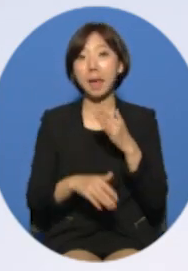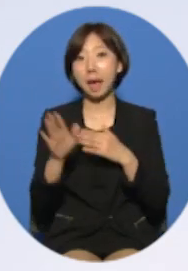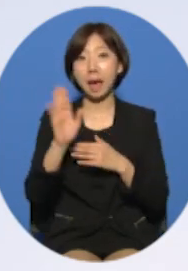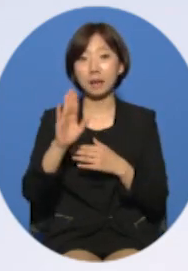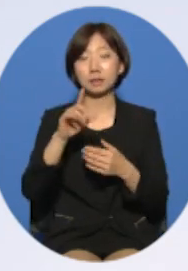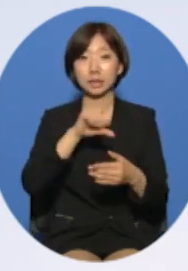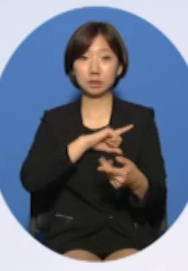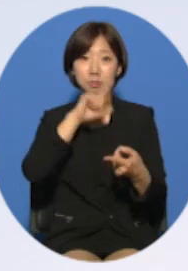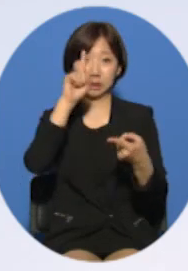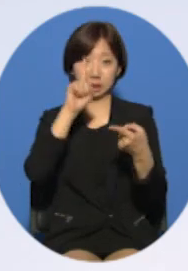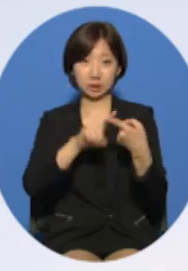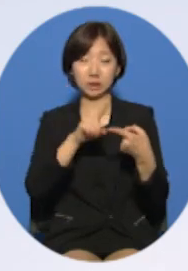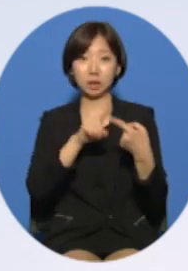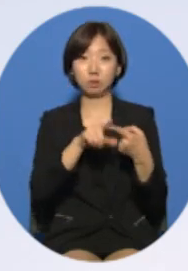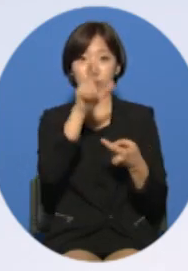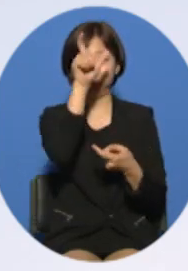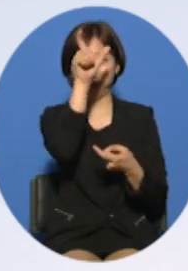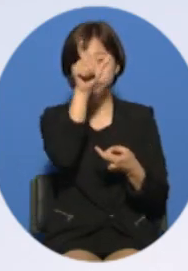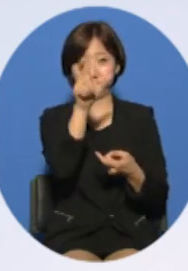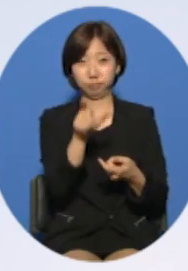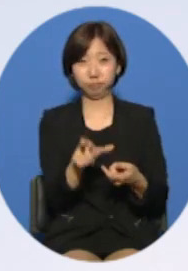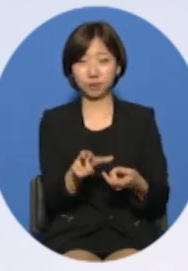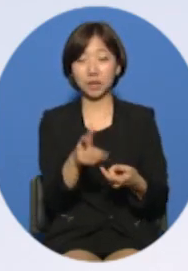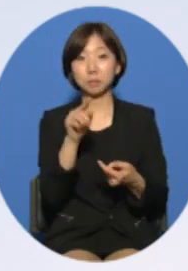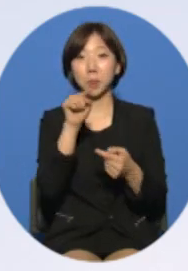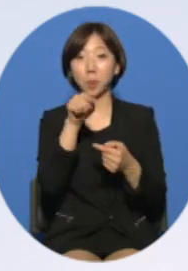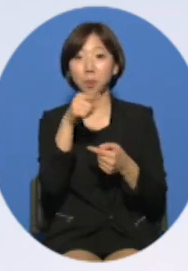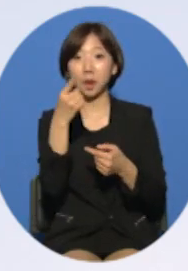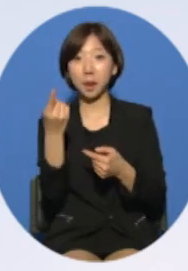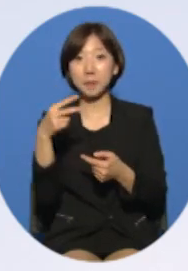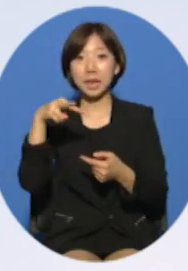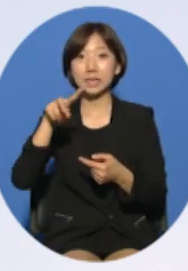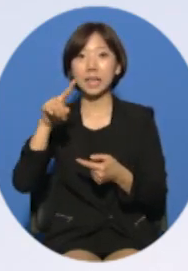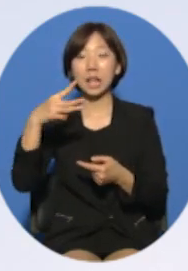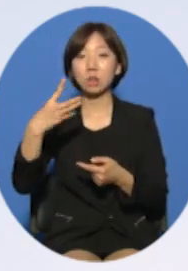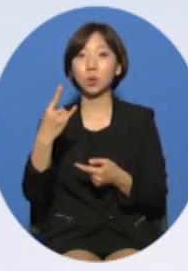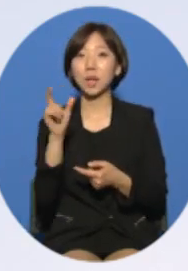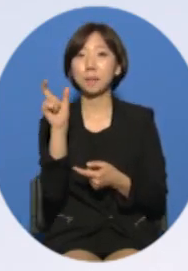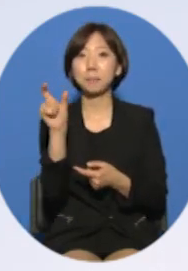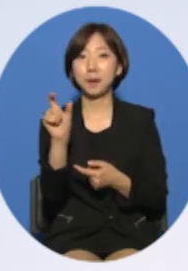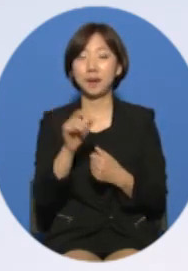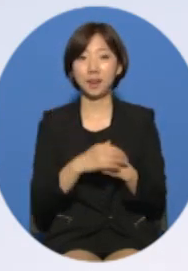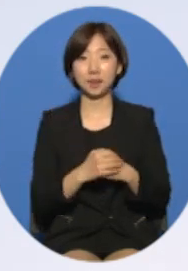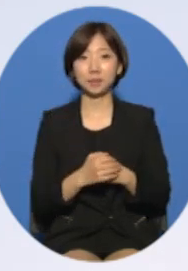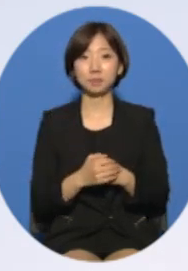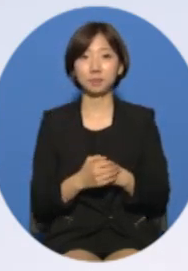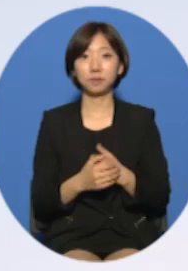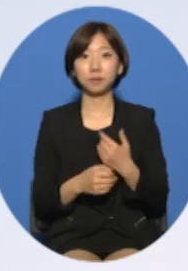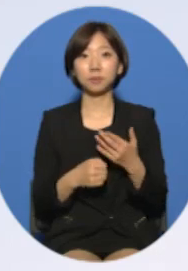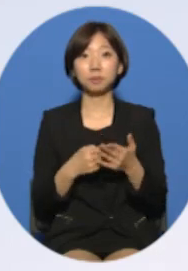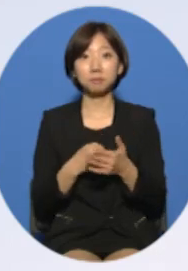투표용지에는 그대로 기재가 그대로 되어 있죠. 있습니다. 옆에 사퇴 이렇게 적혀 있죠. 기표란에 사퇴라고 되어 있습니다. 네네. 그러니까